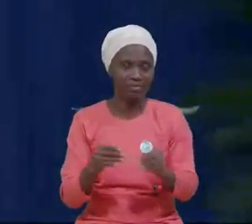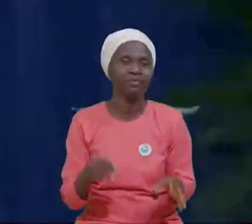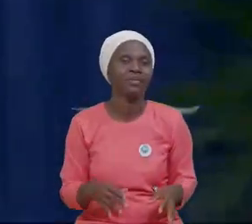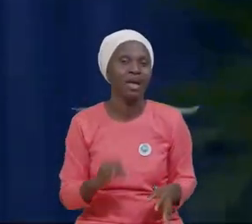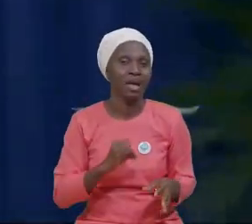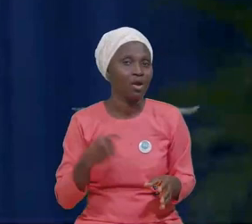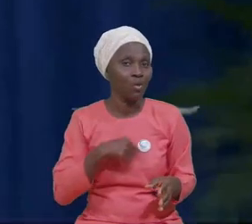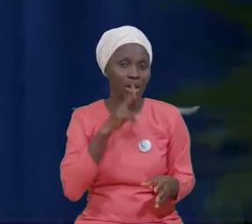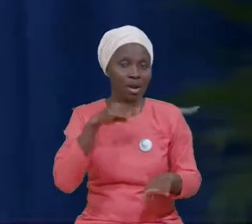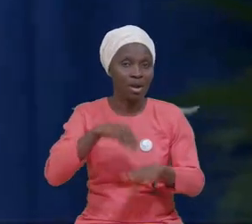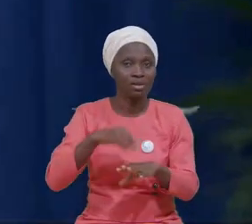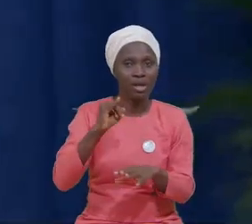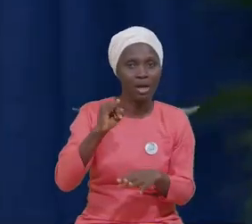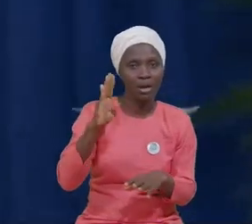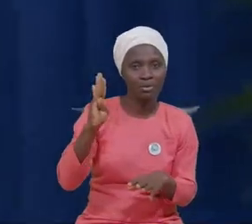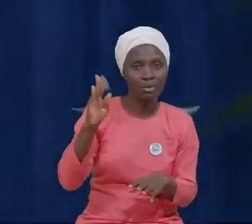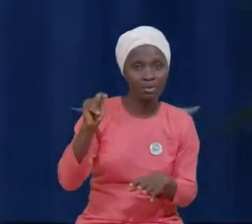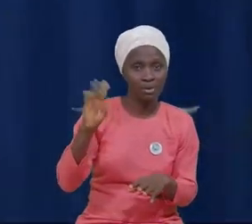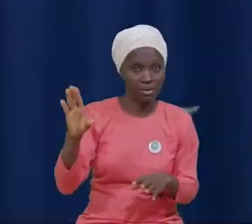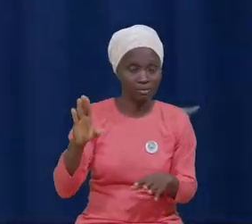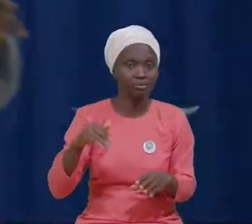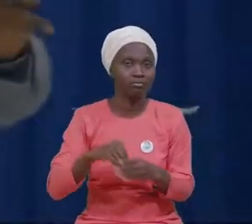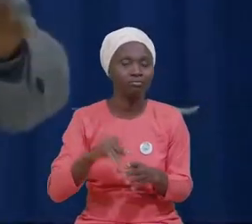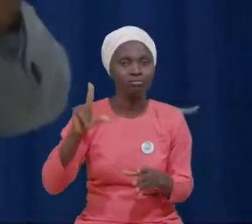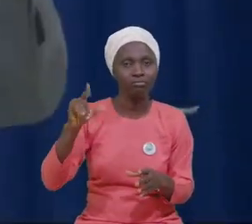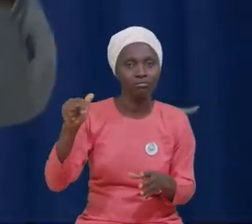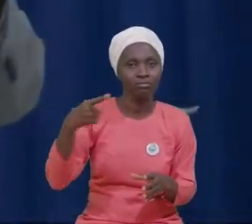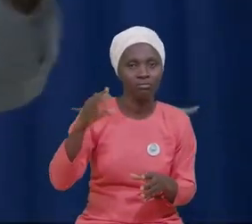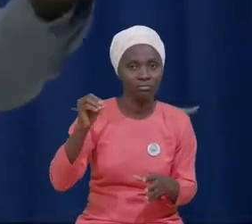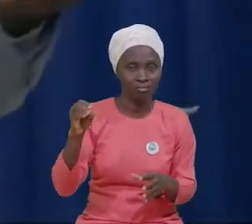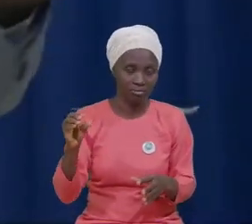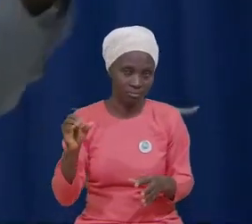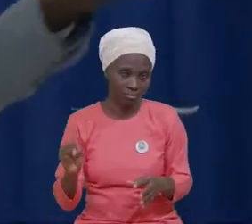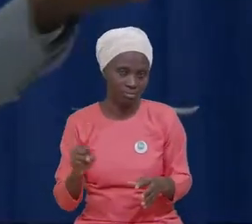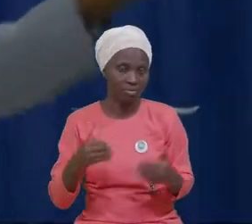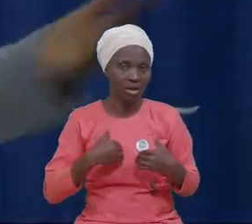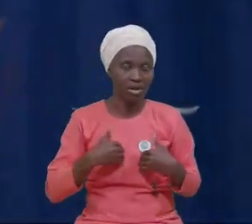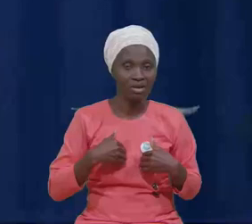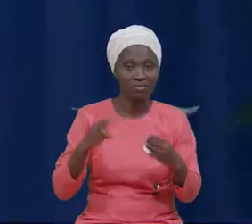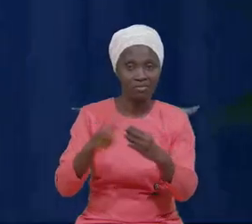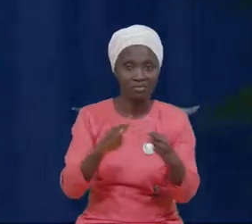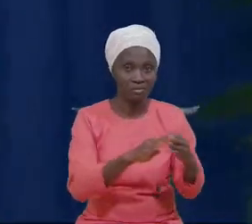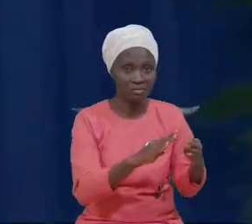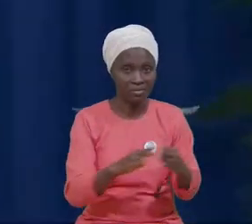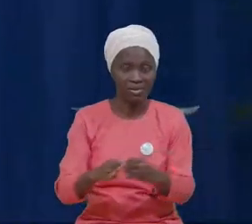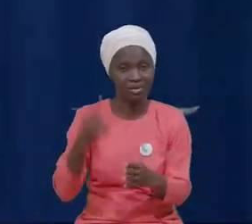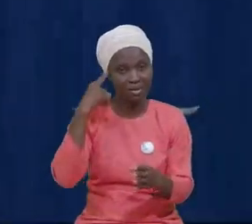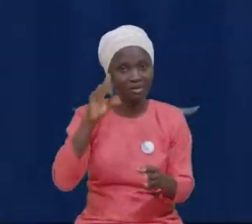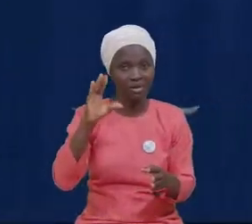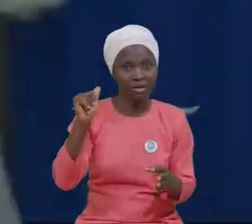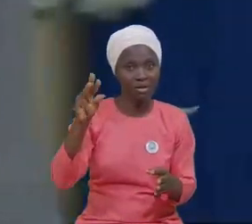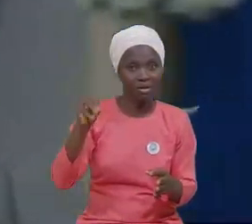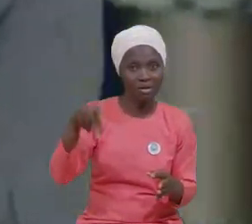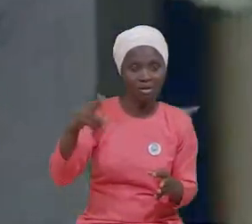Nous étions à BTC, à Lagos. On avait une conférence pour